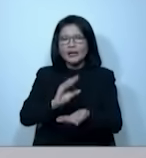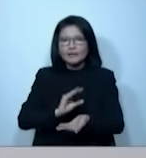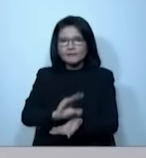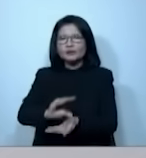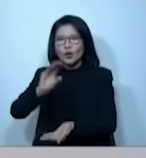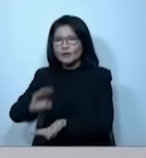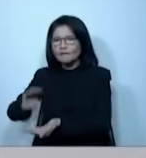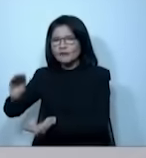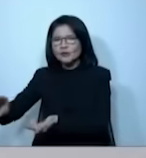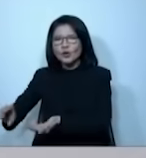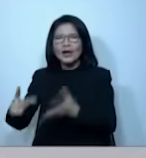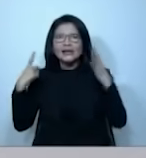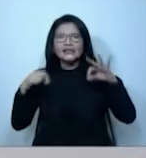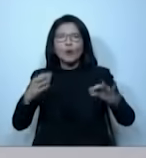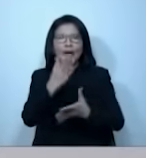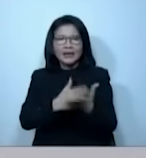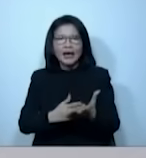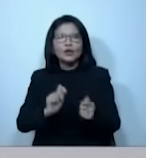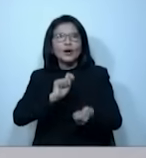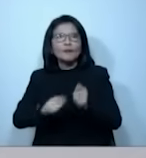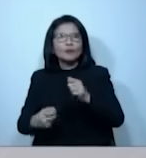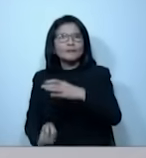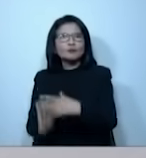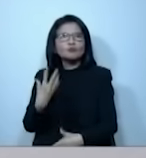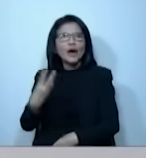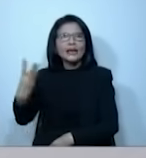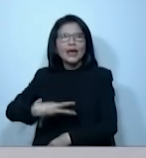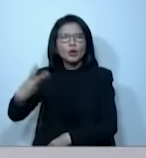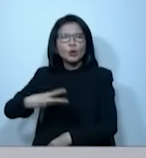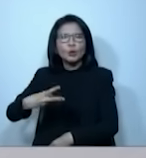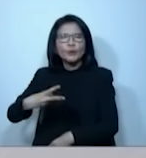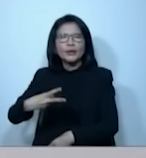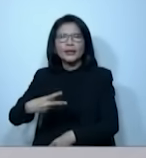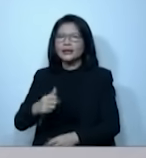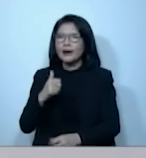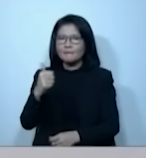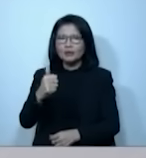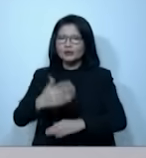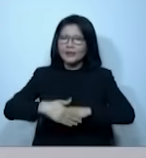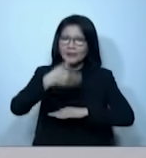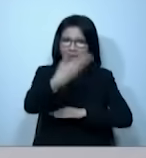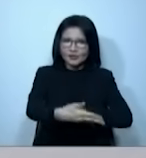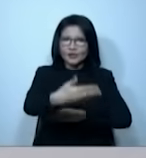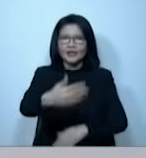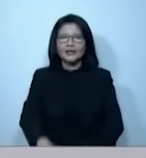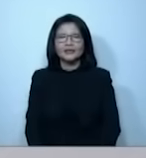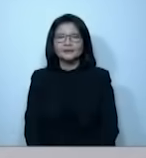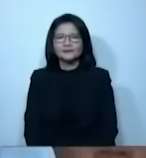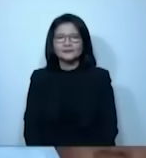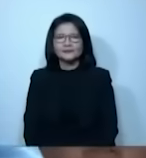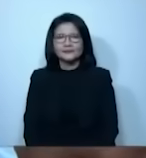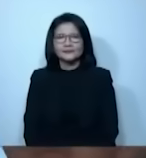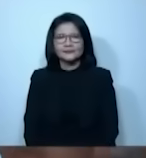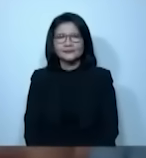Jawa Tengah untuk menciptakan pertumbuhan ekonomi yang bermutu dan berkelanjutan Terima kasih